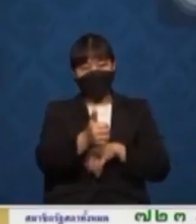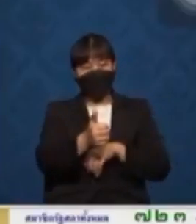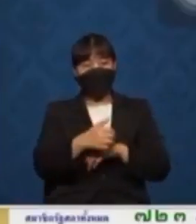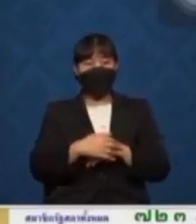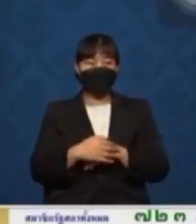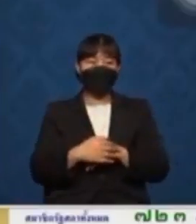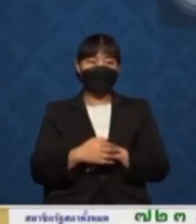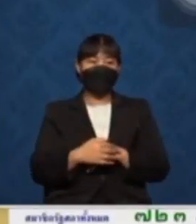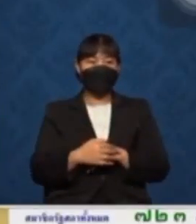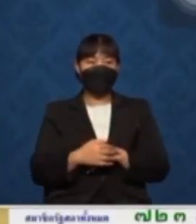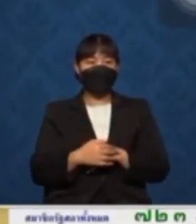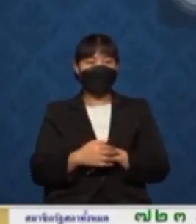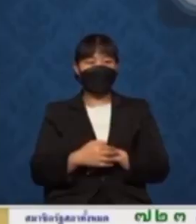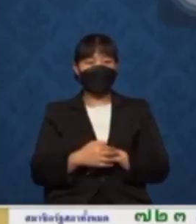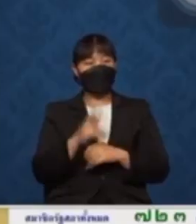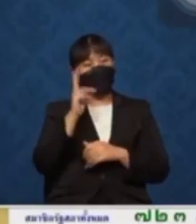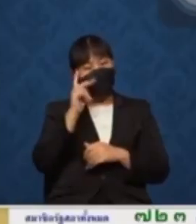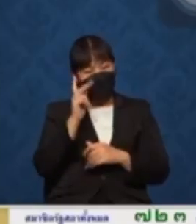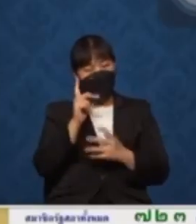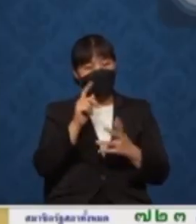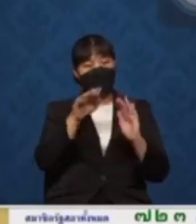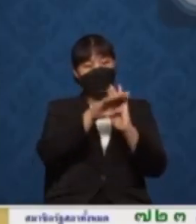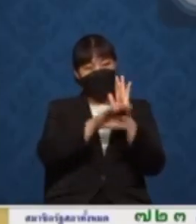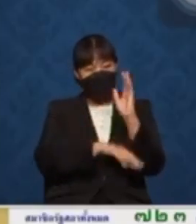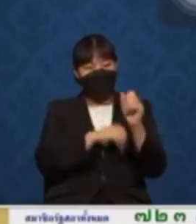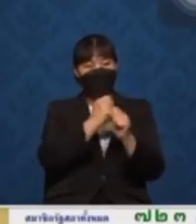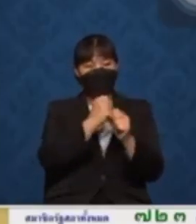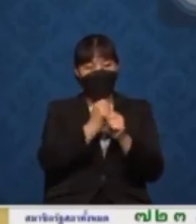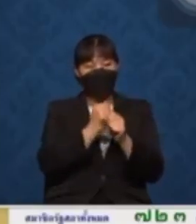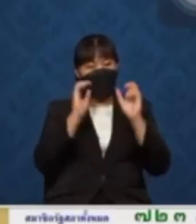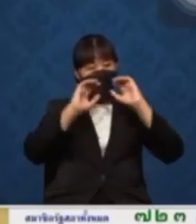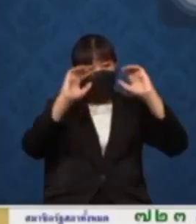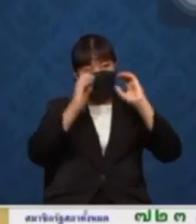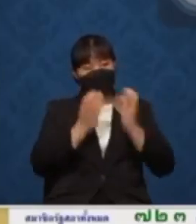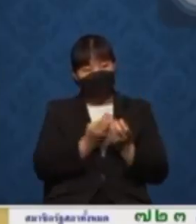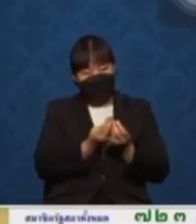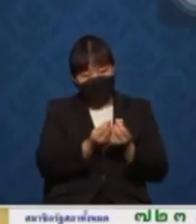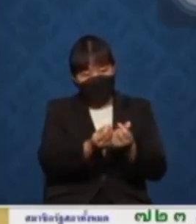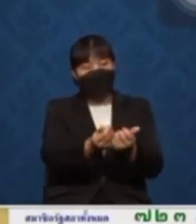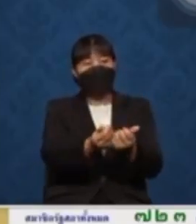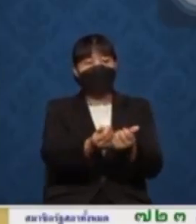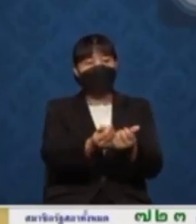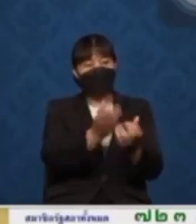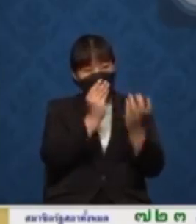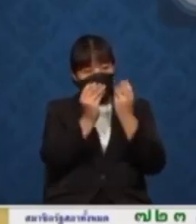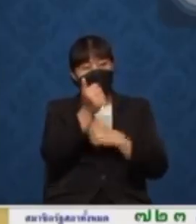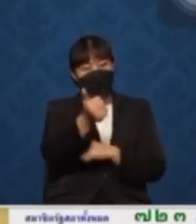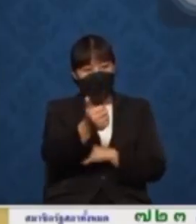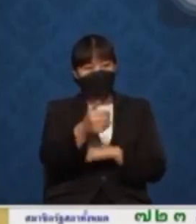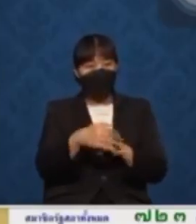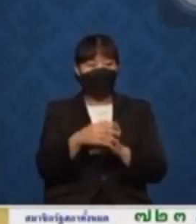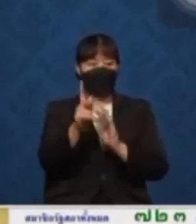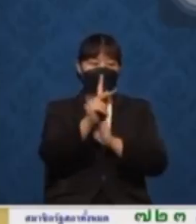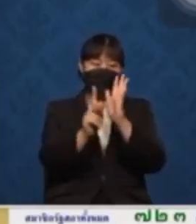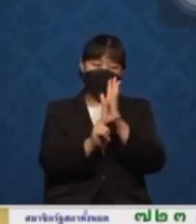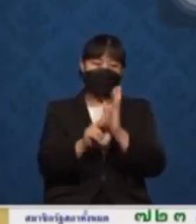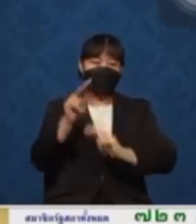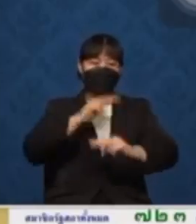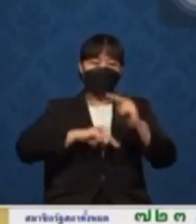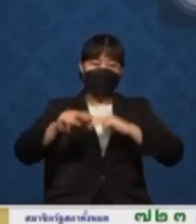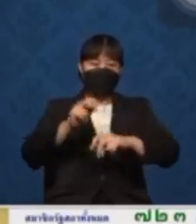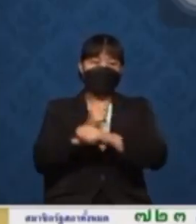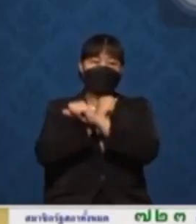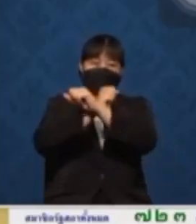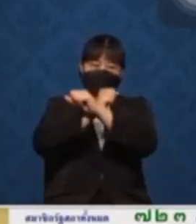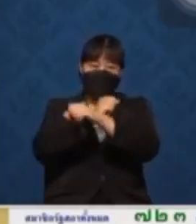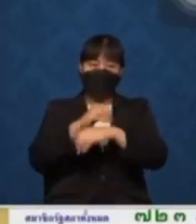การทำให้เขาสามารถเข้าถึงข้อมูลการดำเนินงานของรัฐที่ละเอียดและที่ละเอียดอ่อนขึ้นไม่ว่าจะเป็นการออกกฎหมายเพื่อคุ้มครองคนที่ออกมากล้